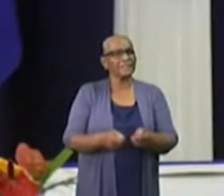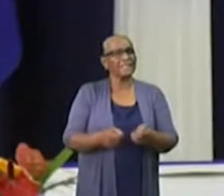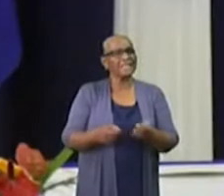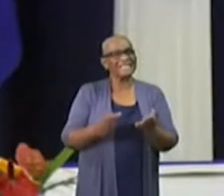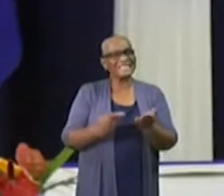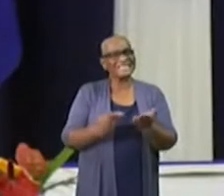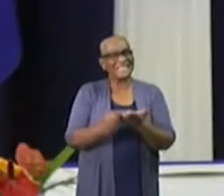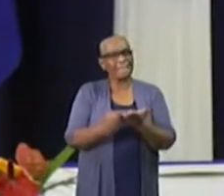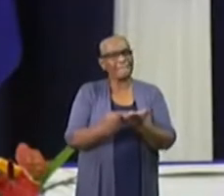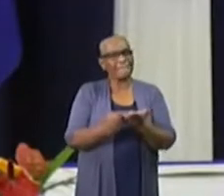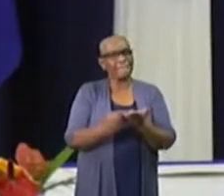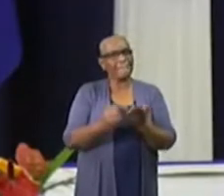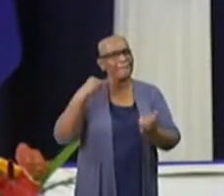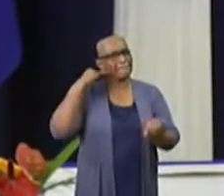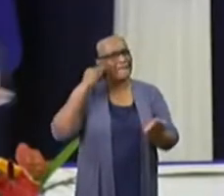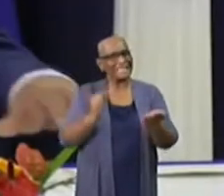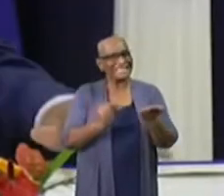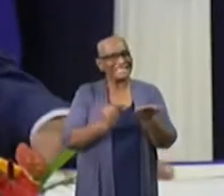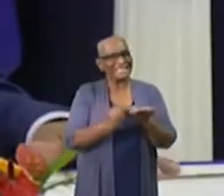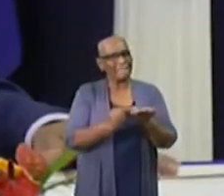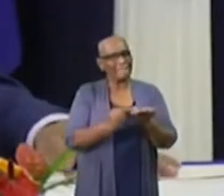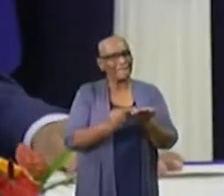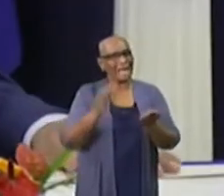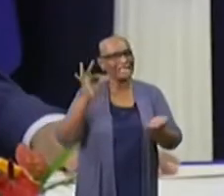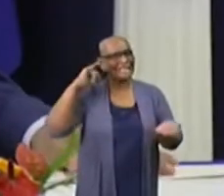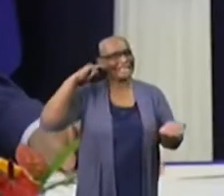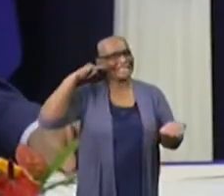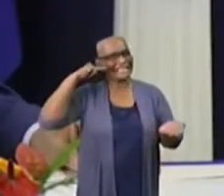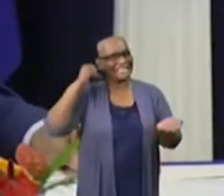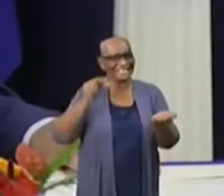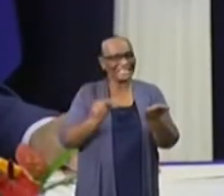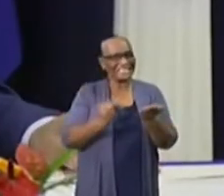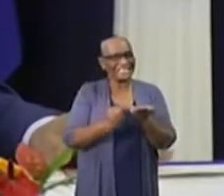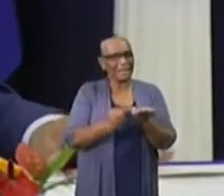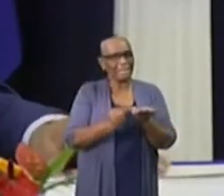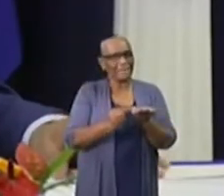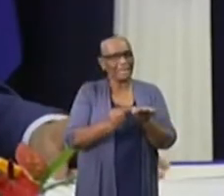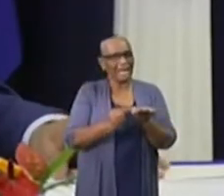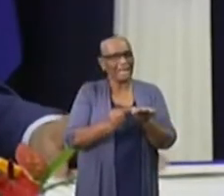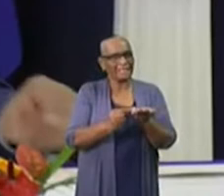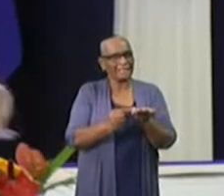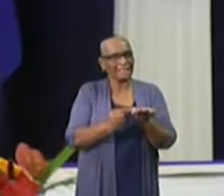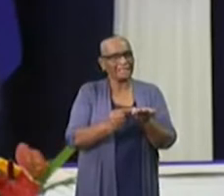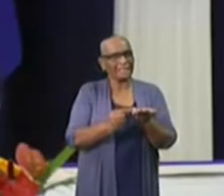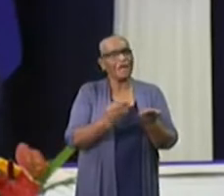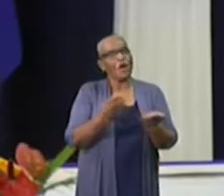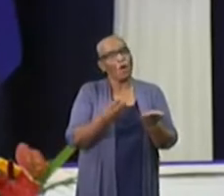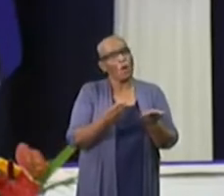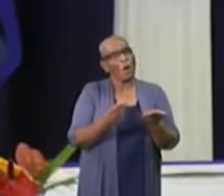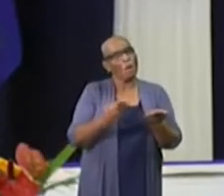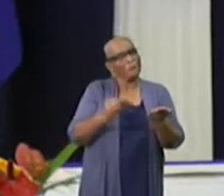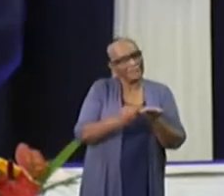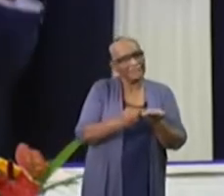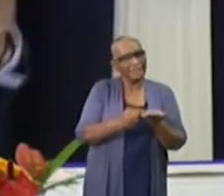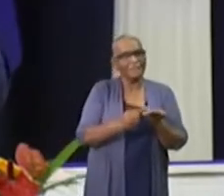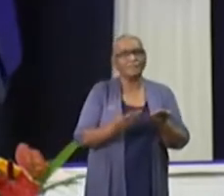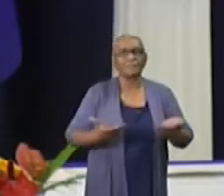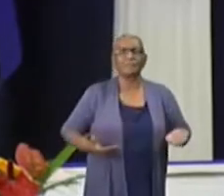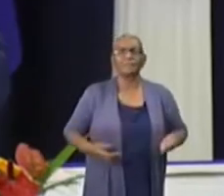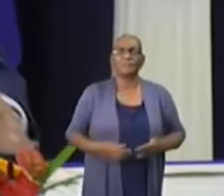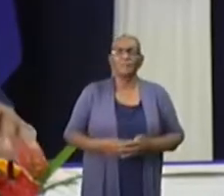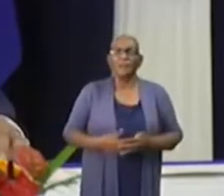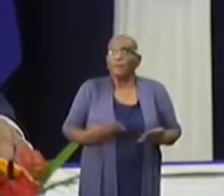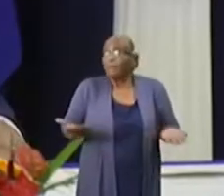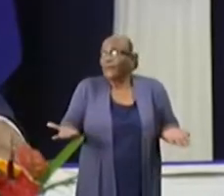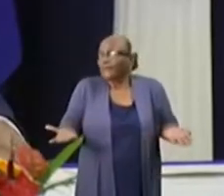bij Telesur om de telefoonkosten drastisch te reduceren. Maar natuurlijk